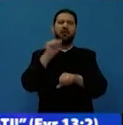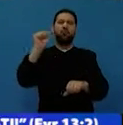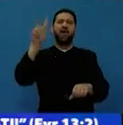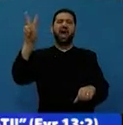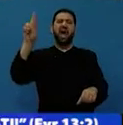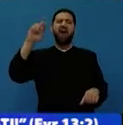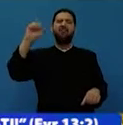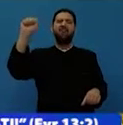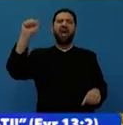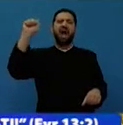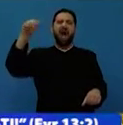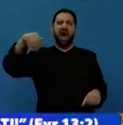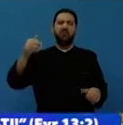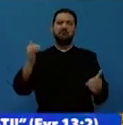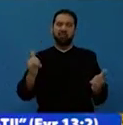să știe,